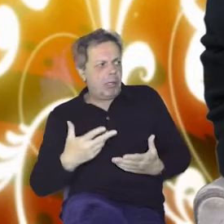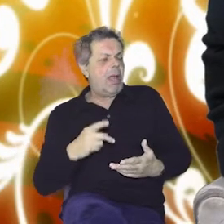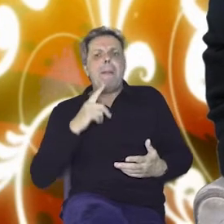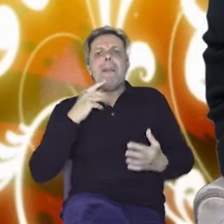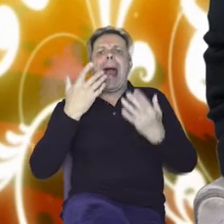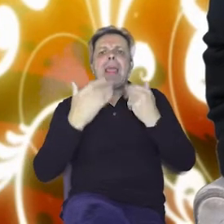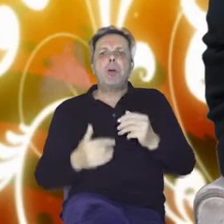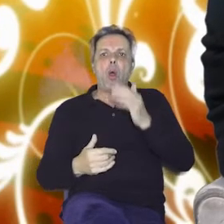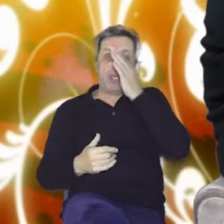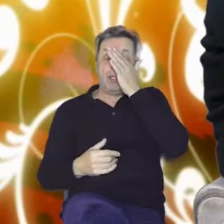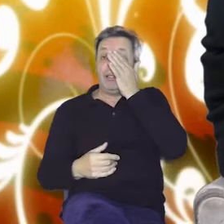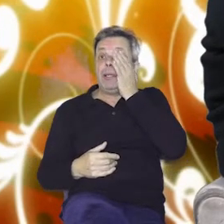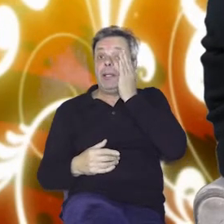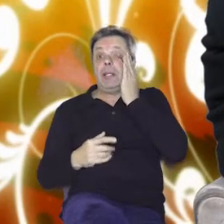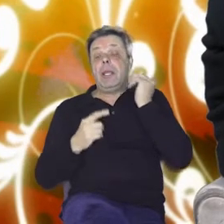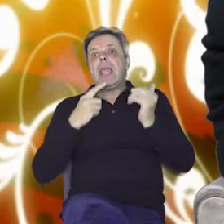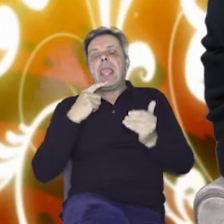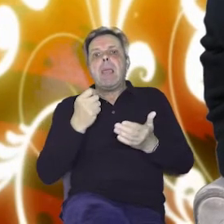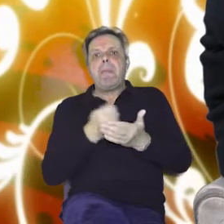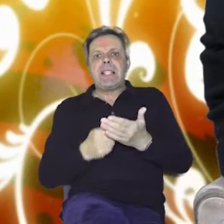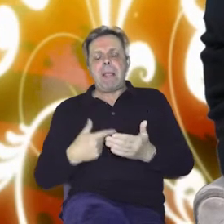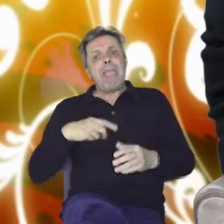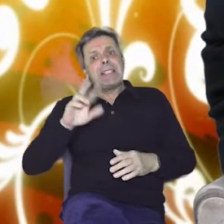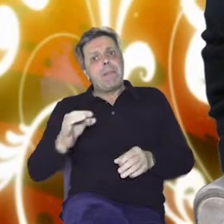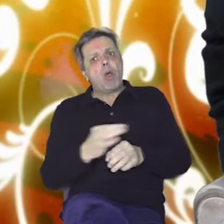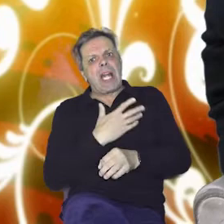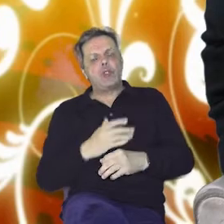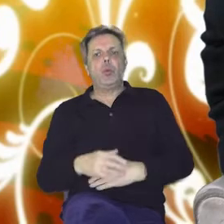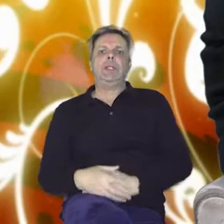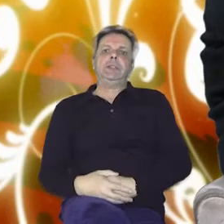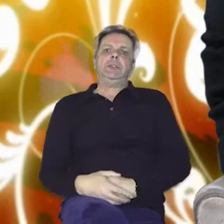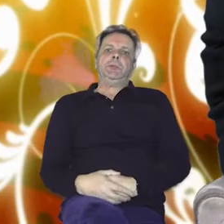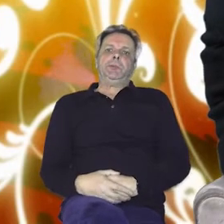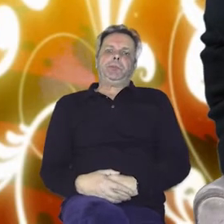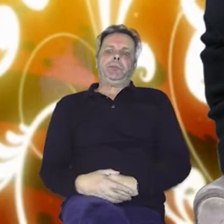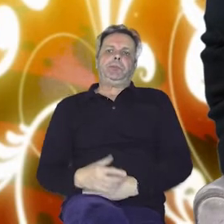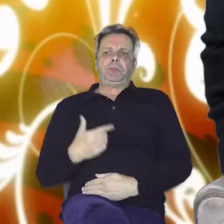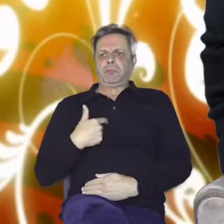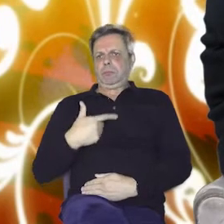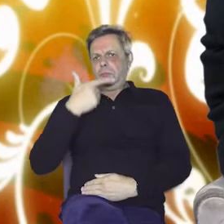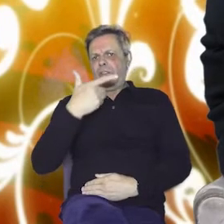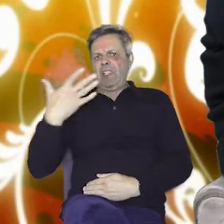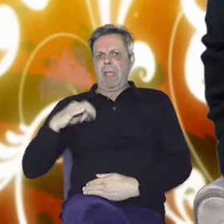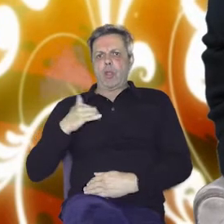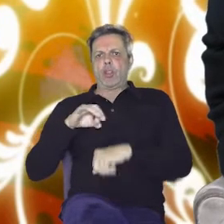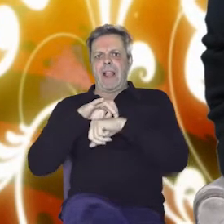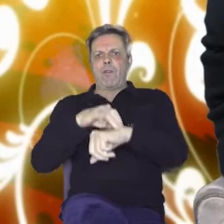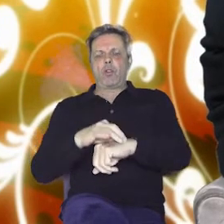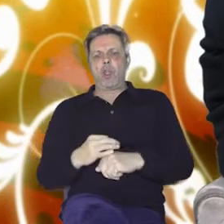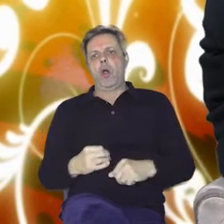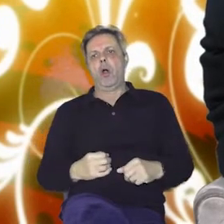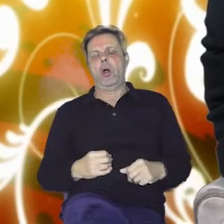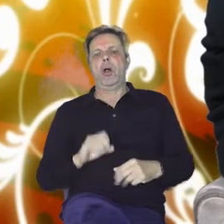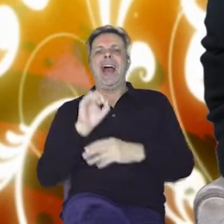i pisanjem. Ja sam imao tu sreću da sam gotovo 25 godina vodio radijske